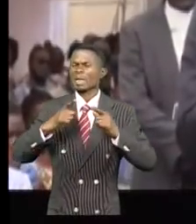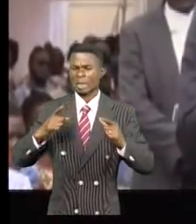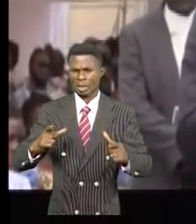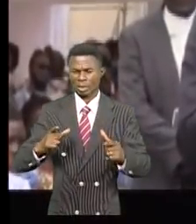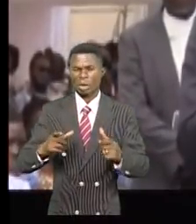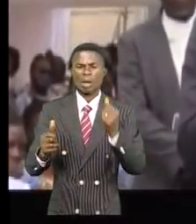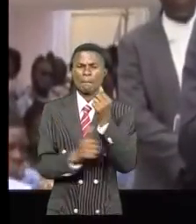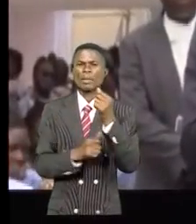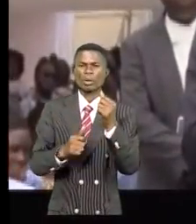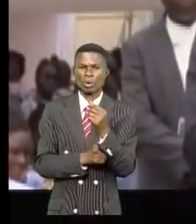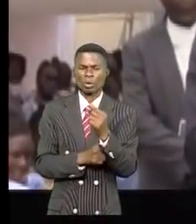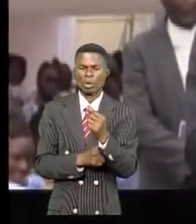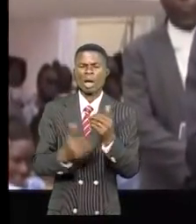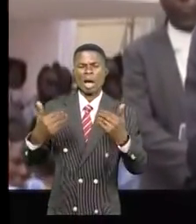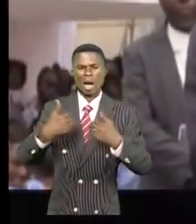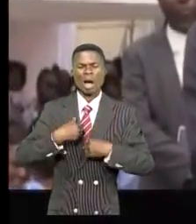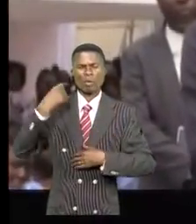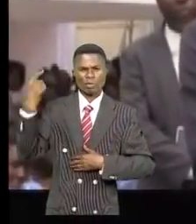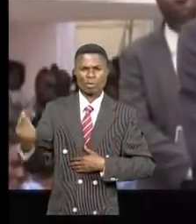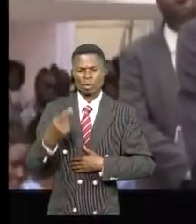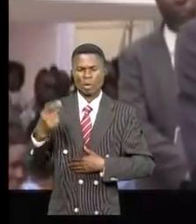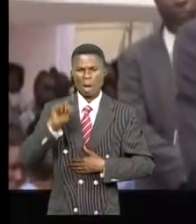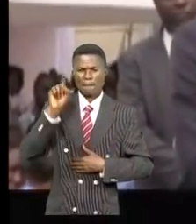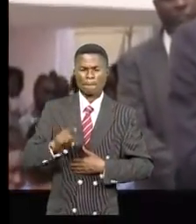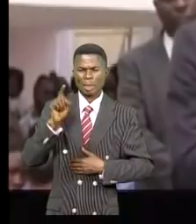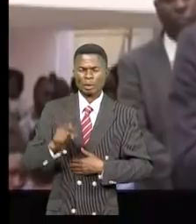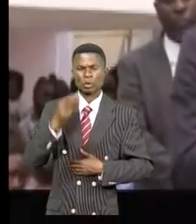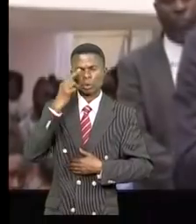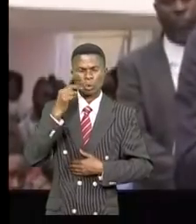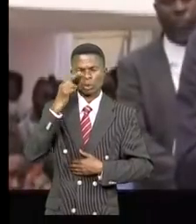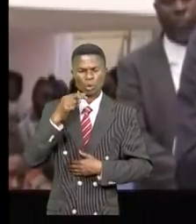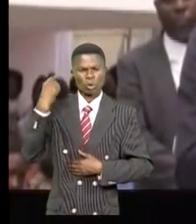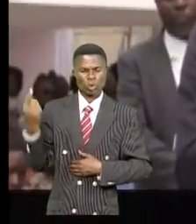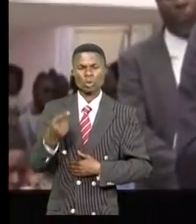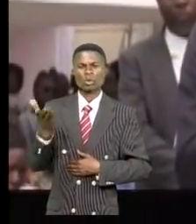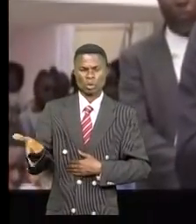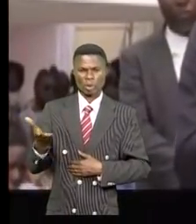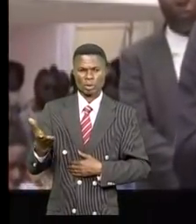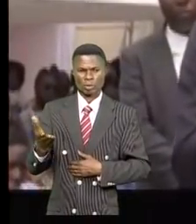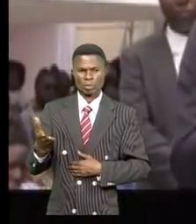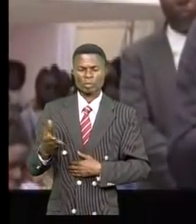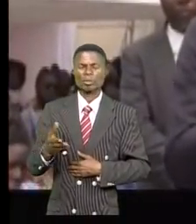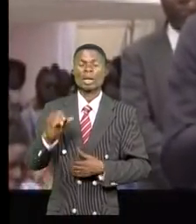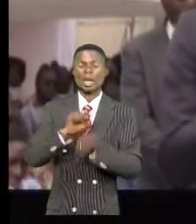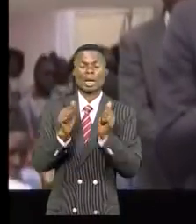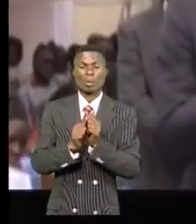une personne qui avait toujours le goût de l'aventure et le goût du risque.